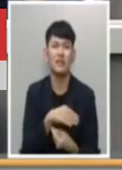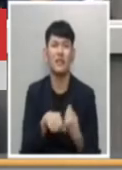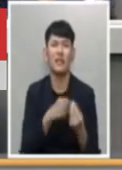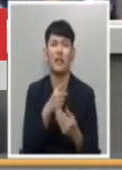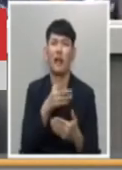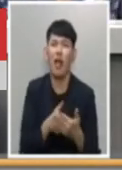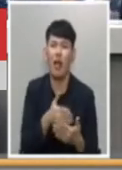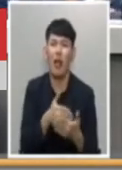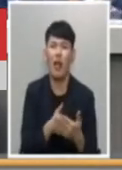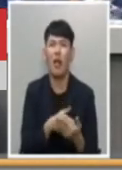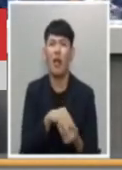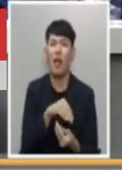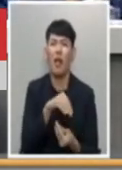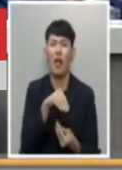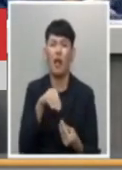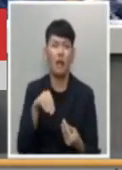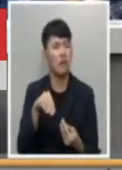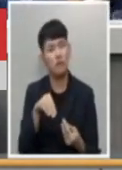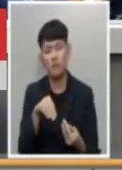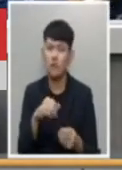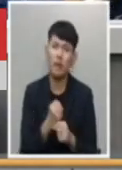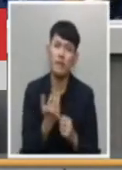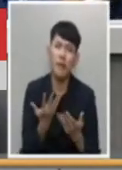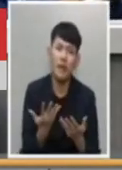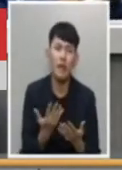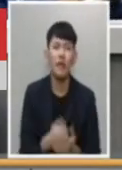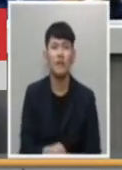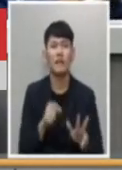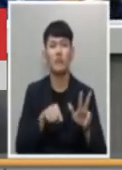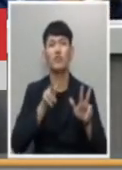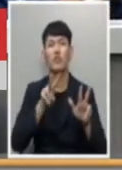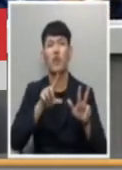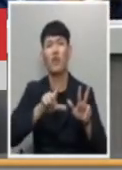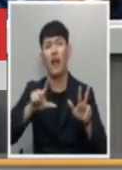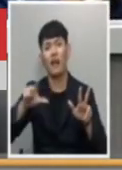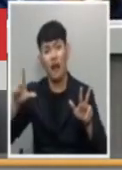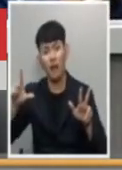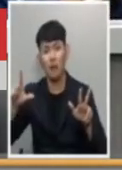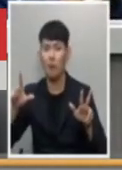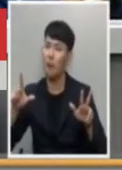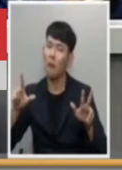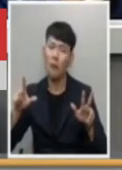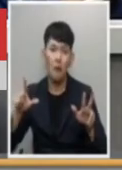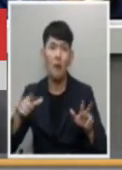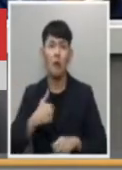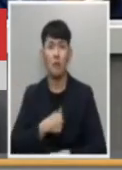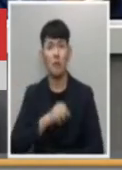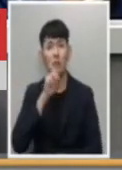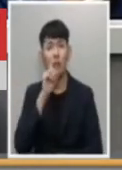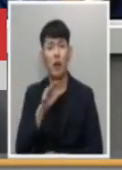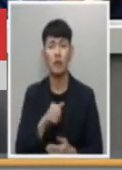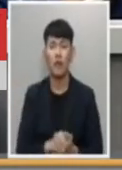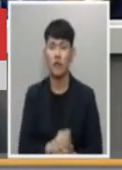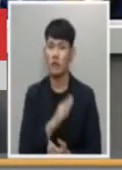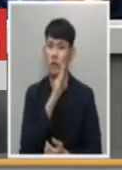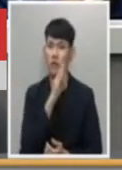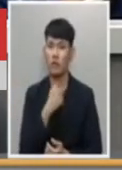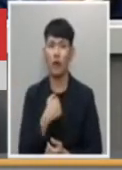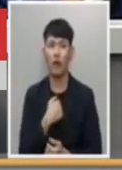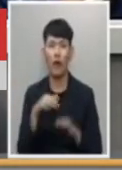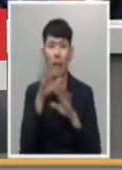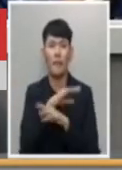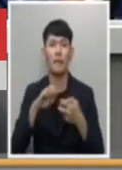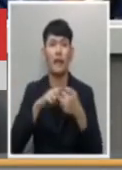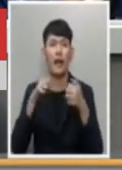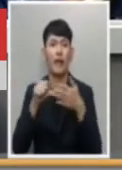าตังค์ที่ไหนมาใช้จ่ายนะครับ 3.2 ล้านล้านเนี่ยไม่บ้านผมบอกว่าเกาไม่ถูกที่คันนะ